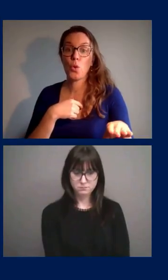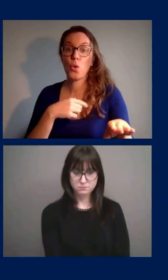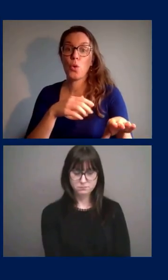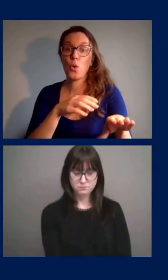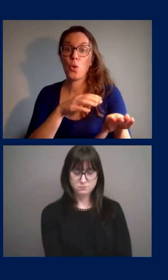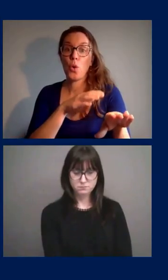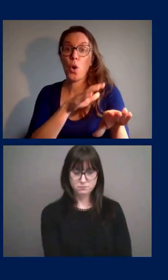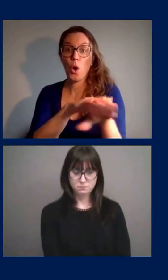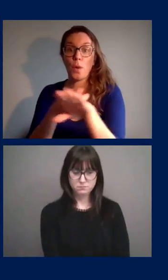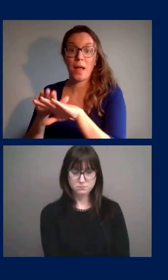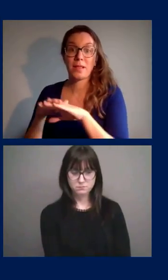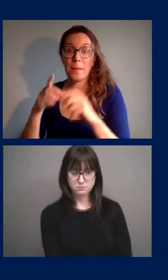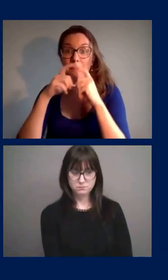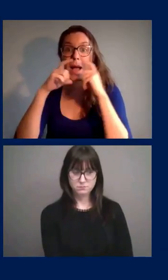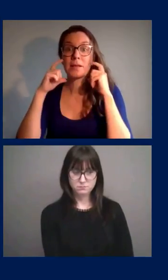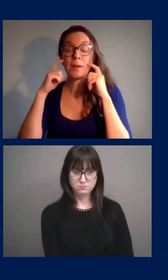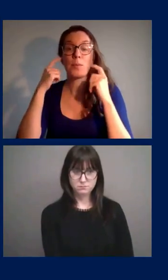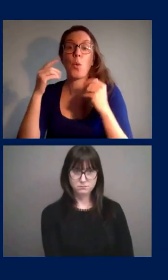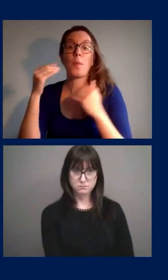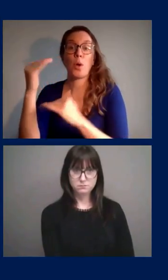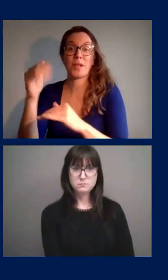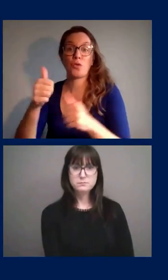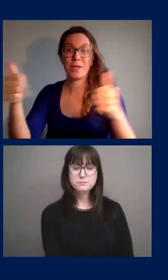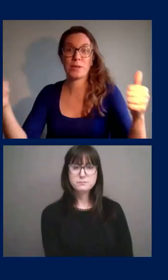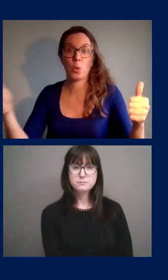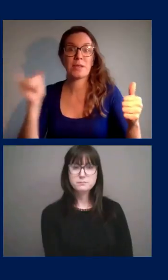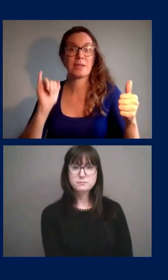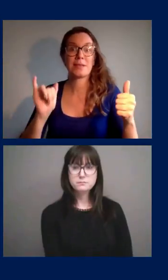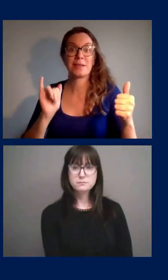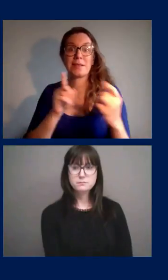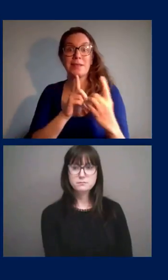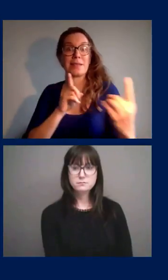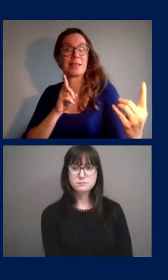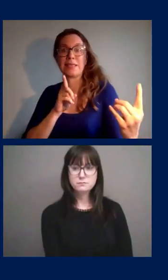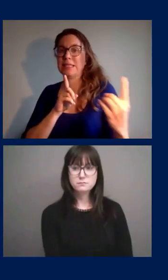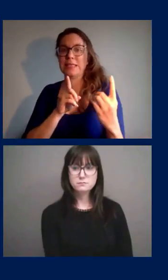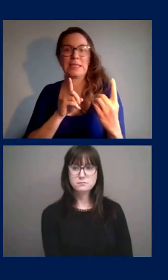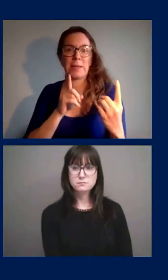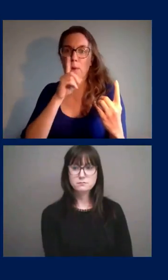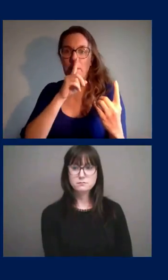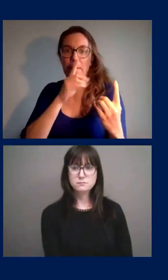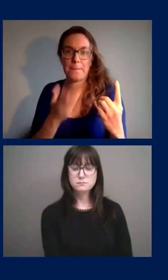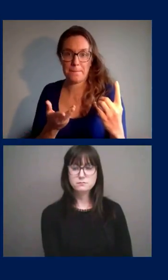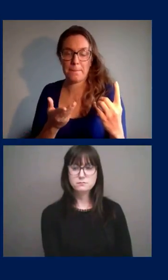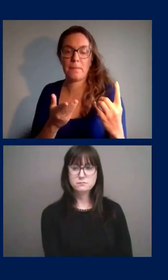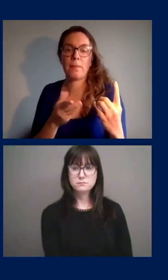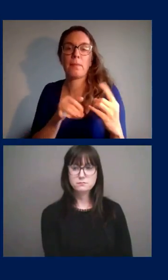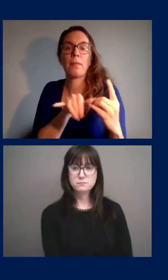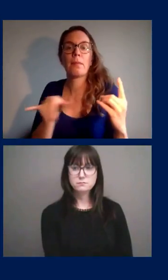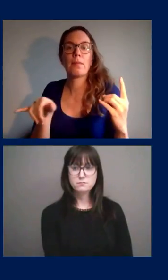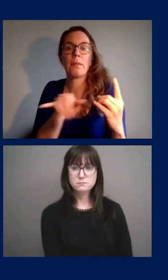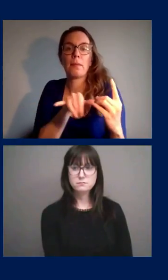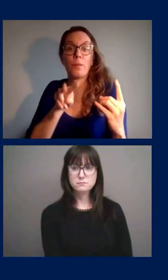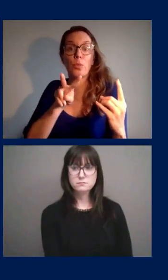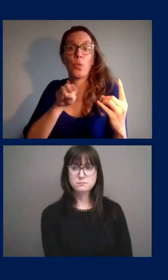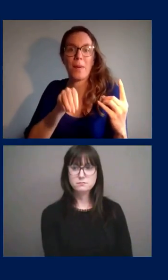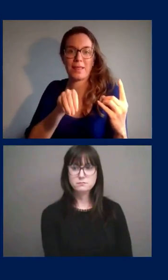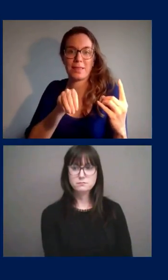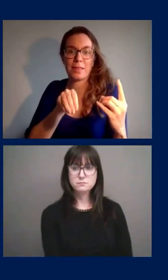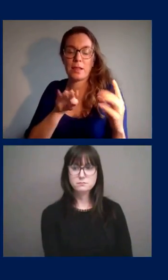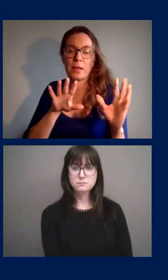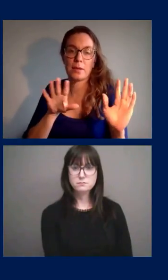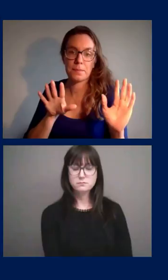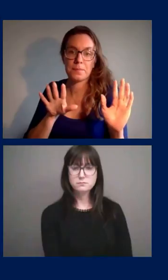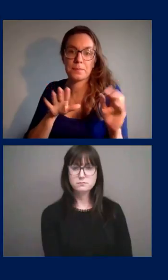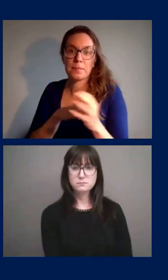aux autres quand c'est impossible de garder une distance de deux mètres entre eux et c'est vraiment difficile